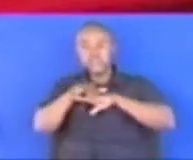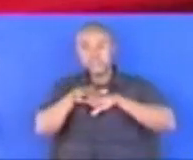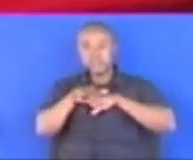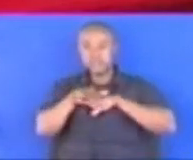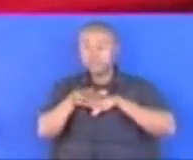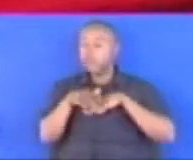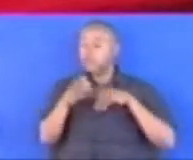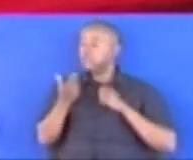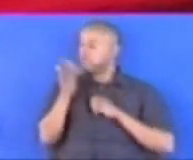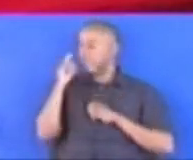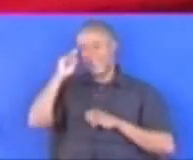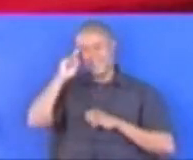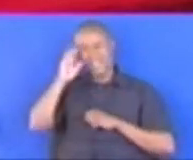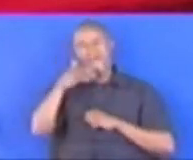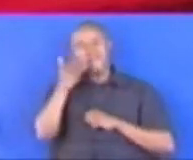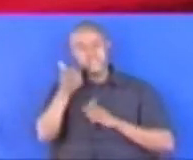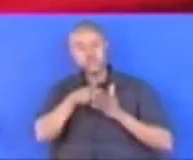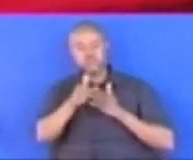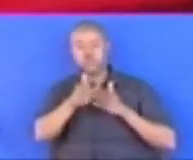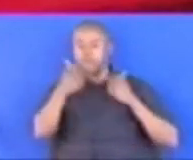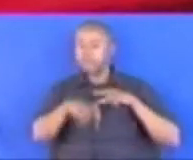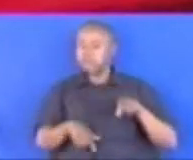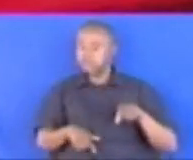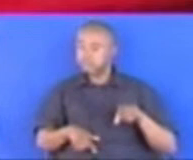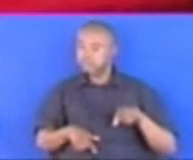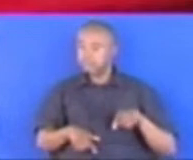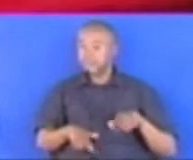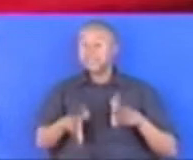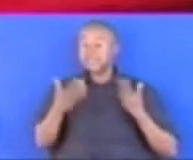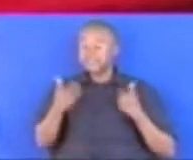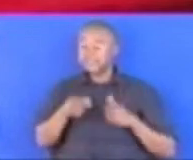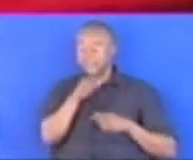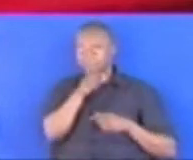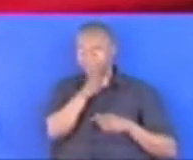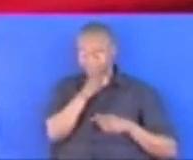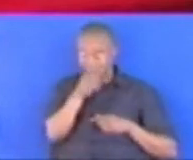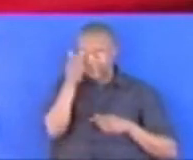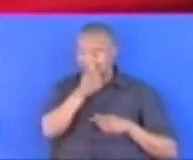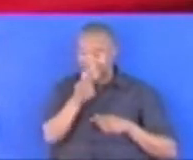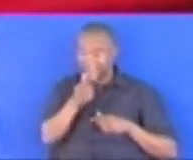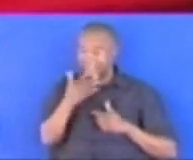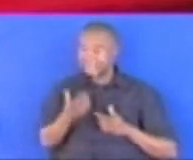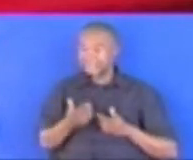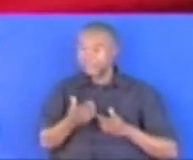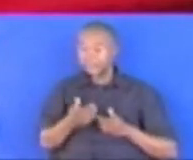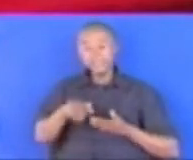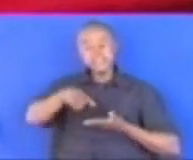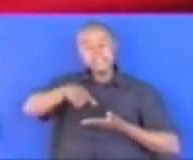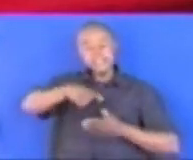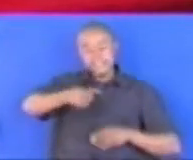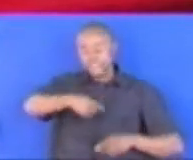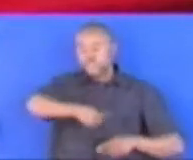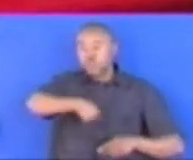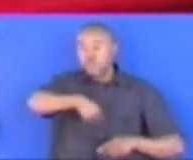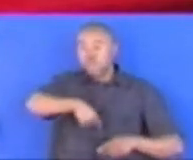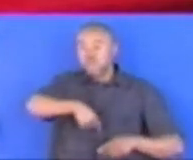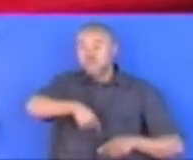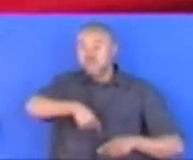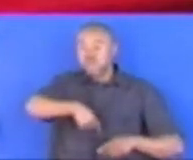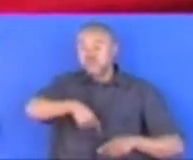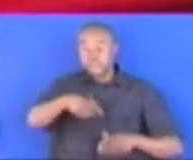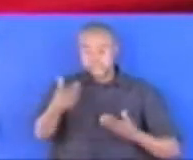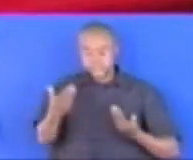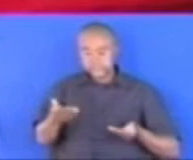zitatangazwa ipasavyo, Tanzania itakuwa ni kitovu cha utalii wa matibabu, yani hub of medical tourism. Hivyo basi,